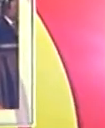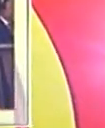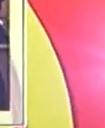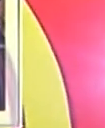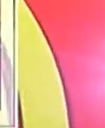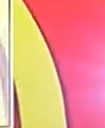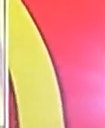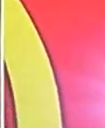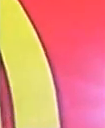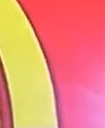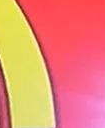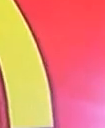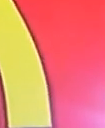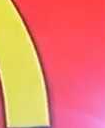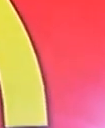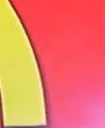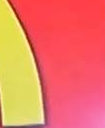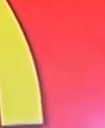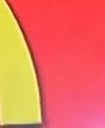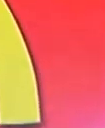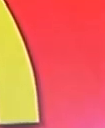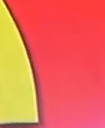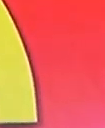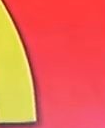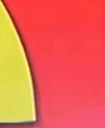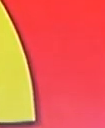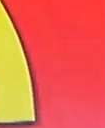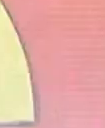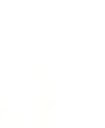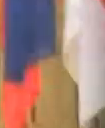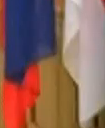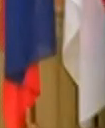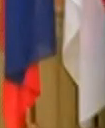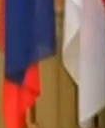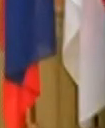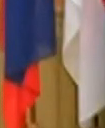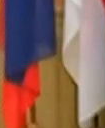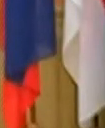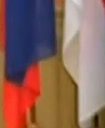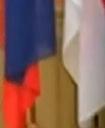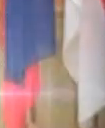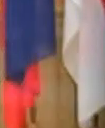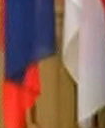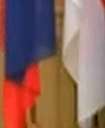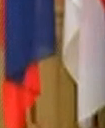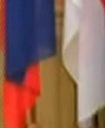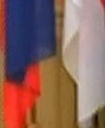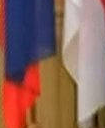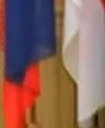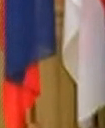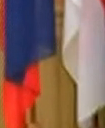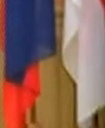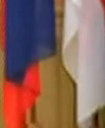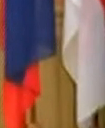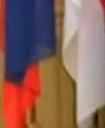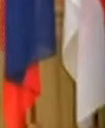เพื่อส่งเสริมสันติภาพและความมั่นคงของภูมิภาคอาเซียนรัฐสภาขอเชิญทุกภ